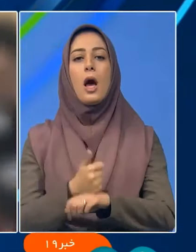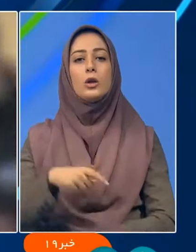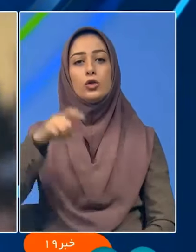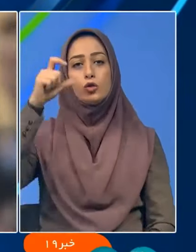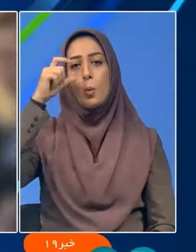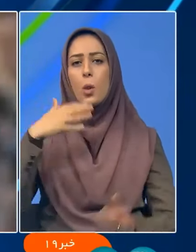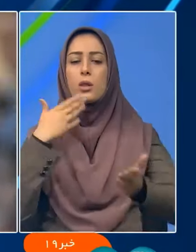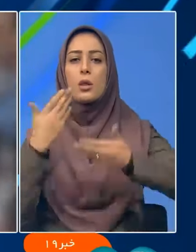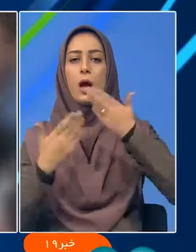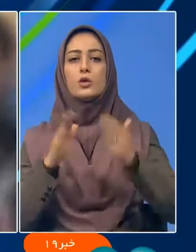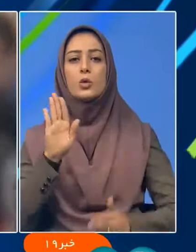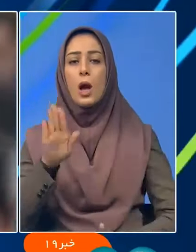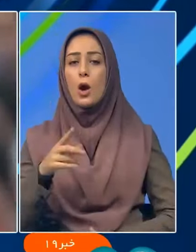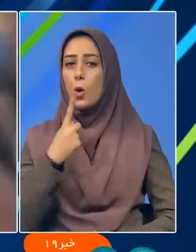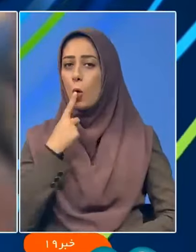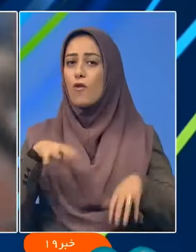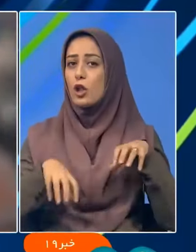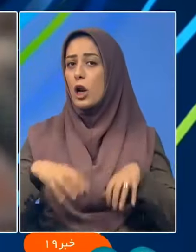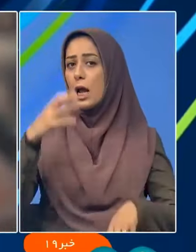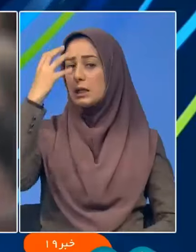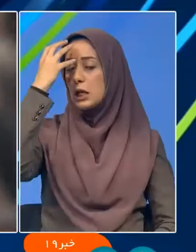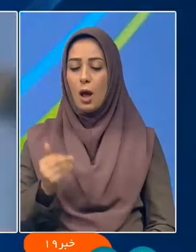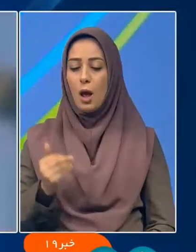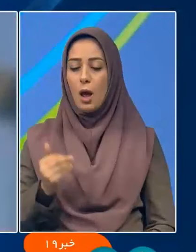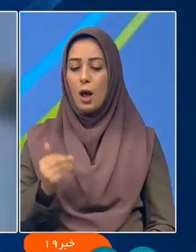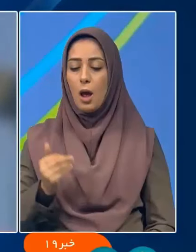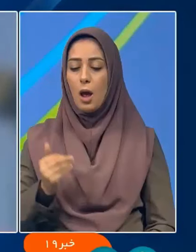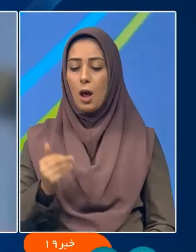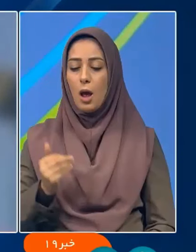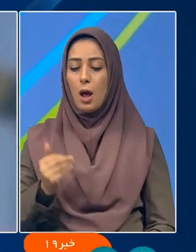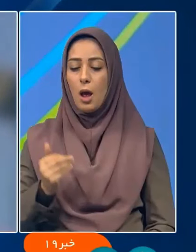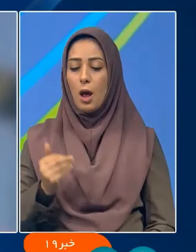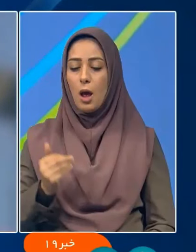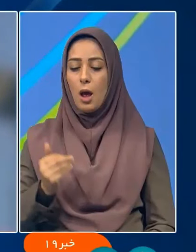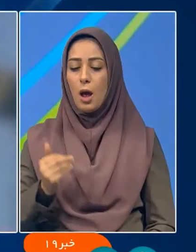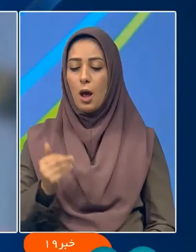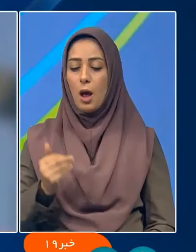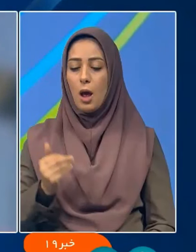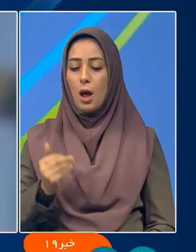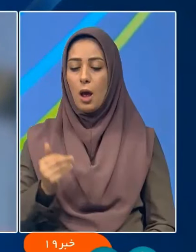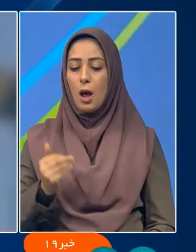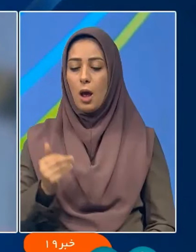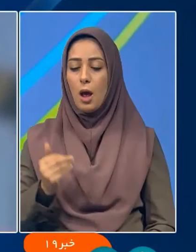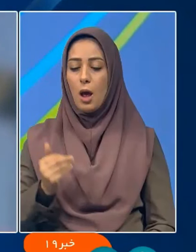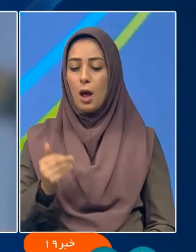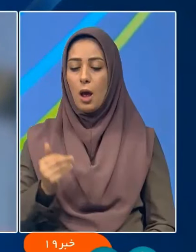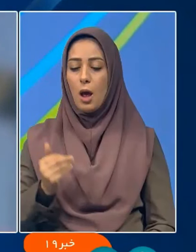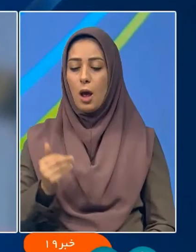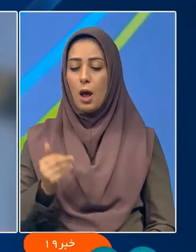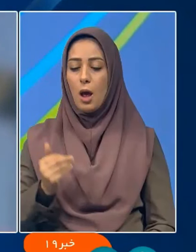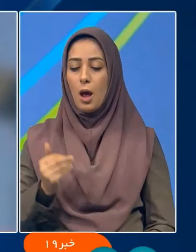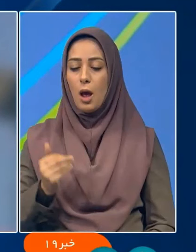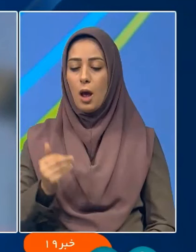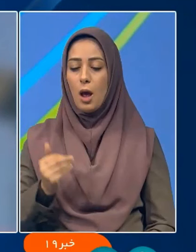در سخنرانی‌های خود از رژیم صهیونیستی انتقاد کرده است، اما رسانه‌ها می‌گویند روابط تجاری این کشور با تل‌آویو